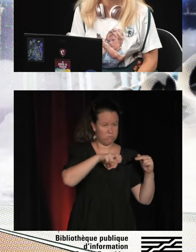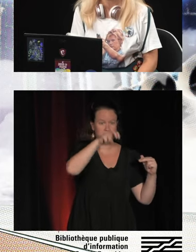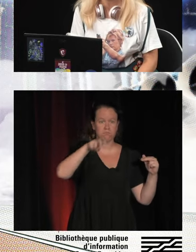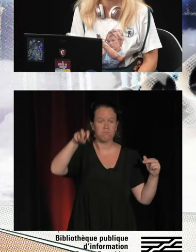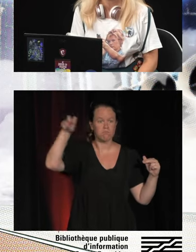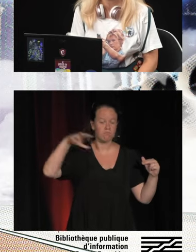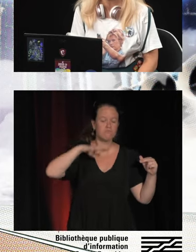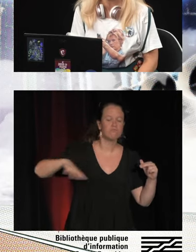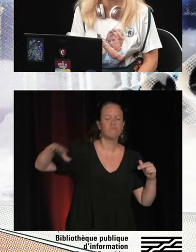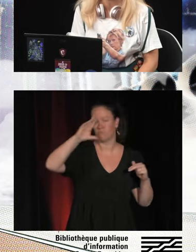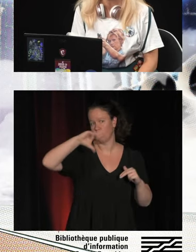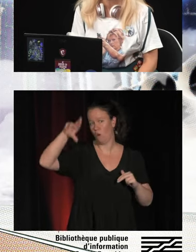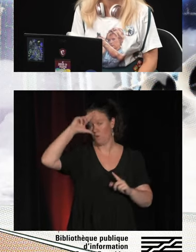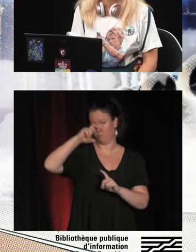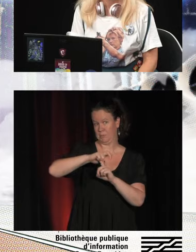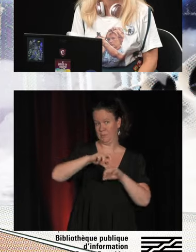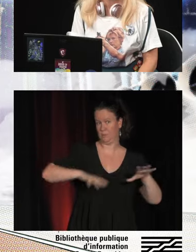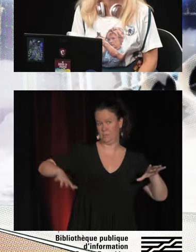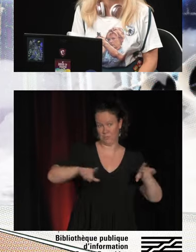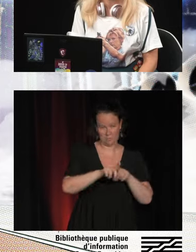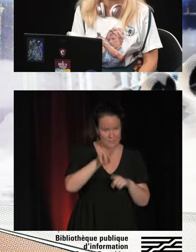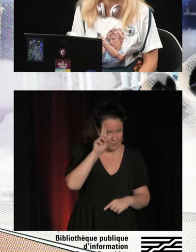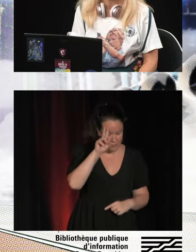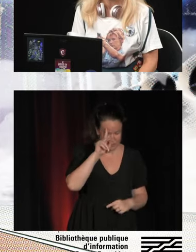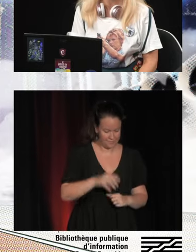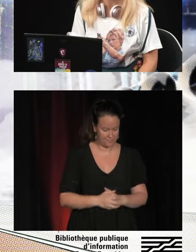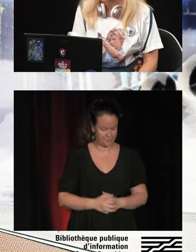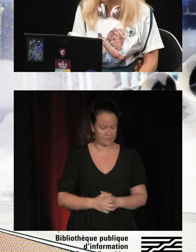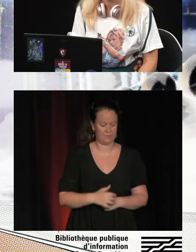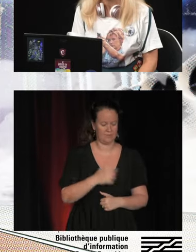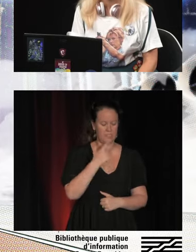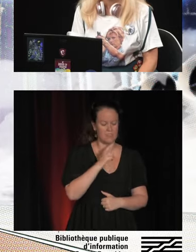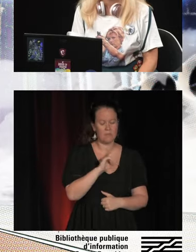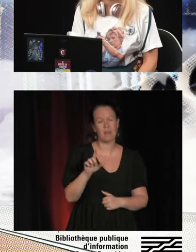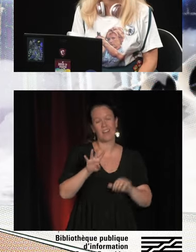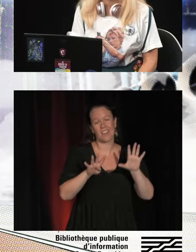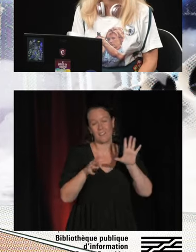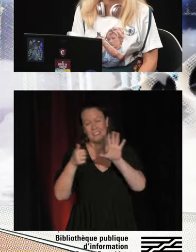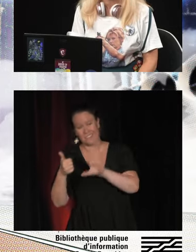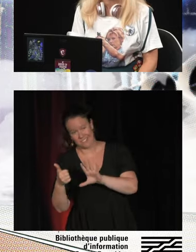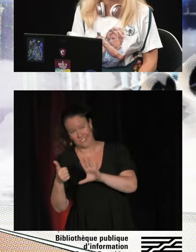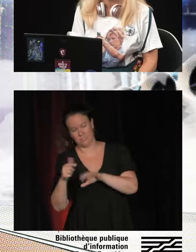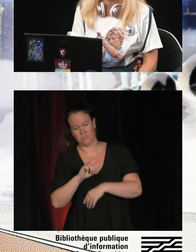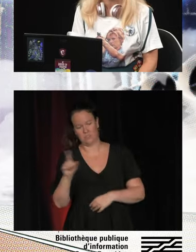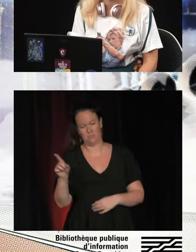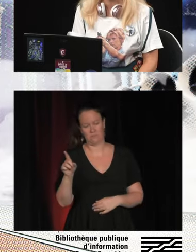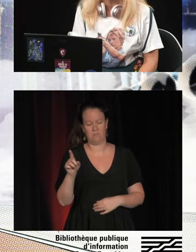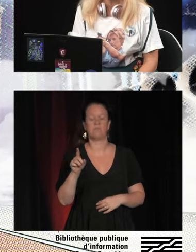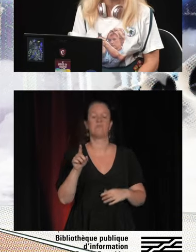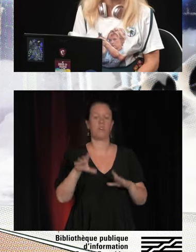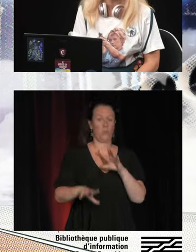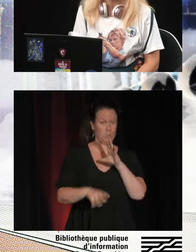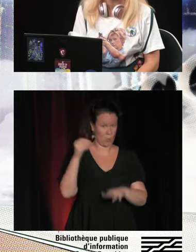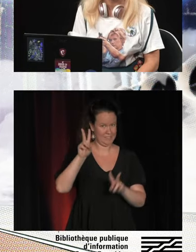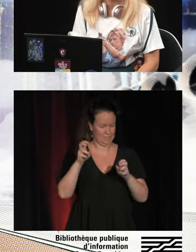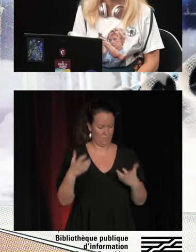royaume champignon, et il y a en tout, alors c'est pas 96 niveaux, mais 96 sorties. Donc ici, on peut finir